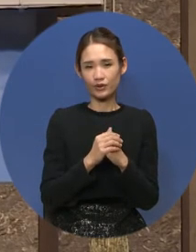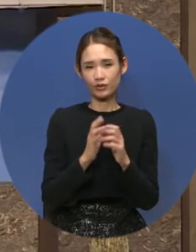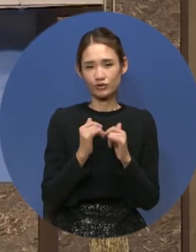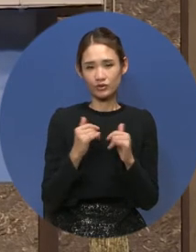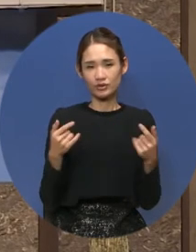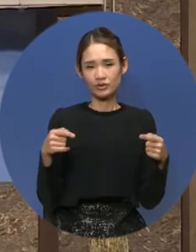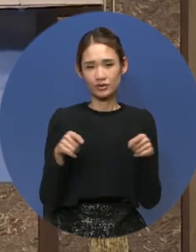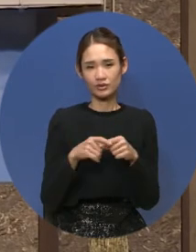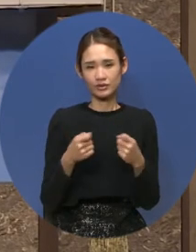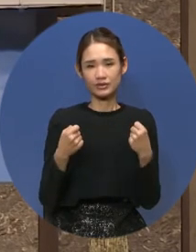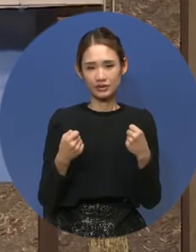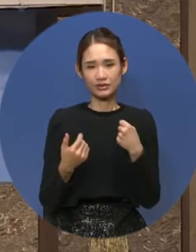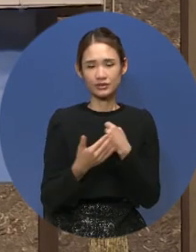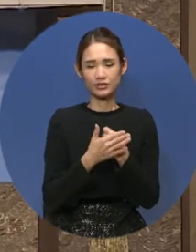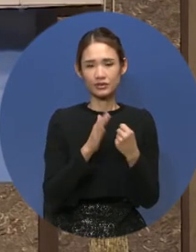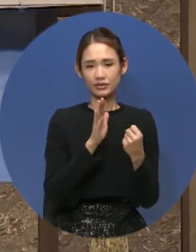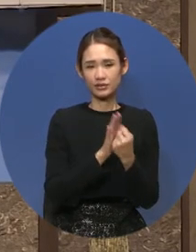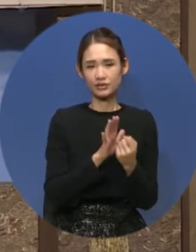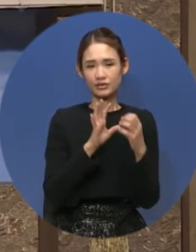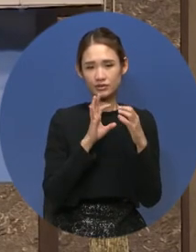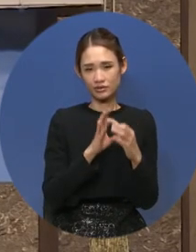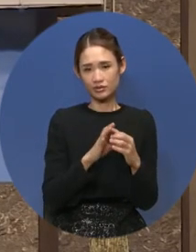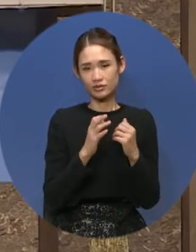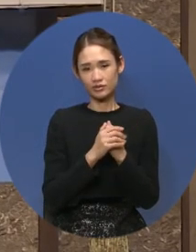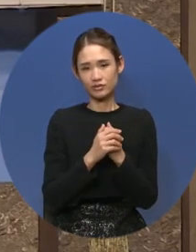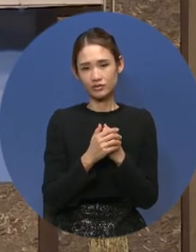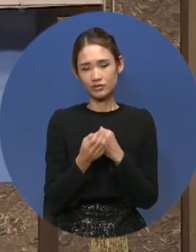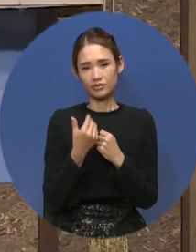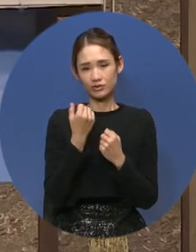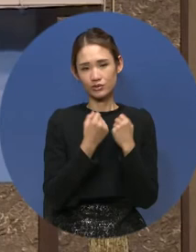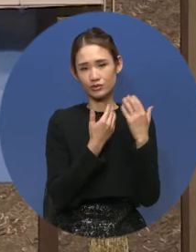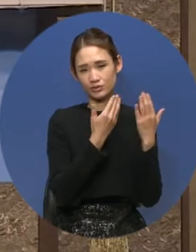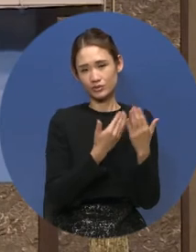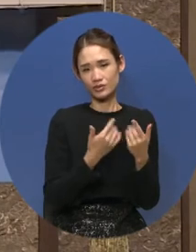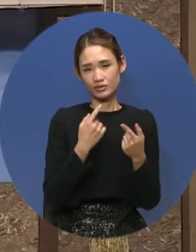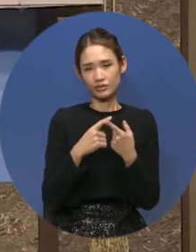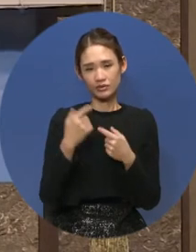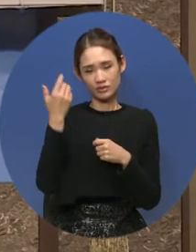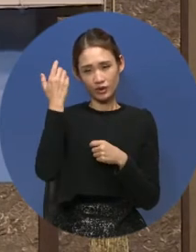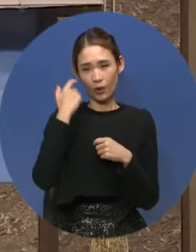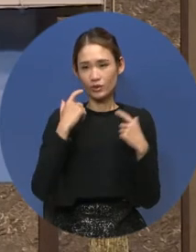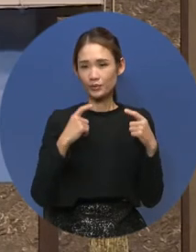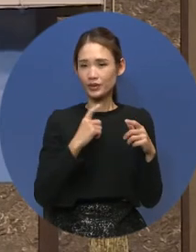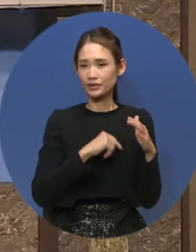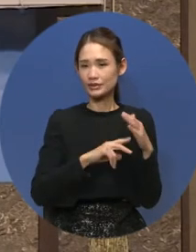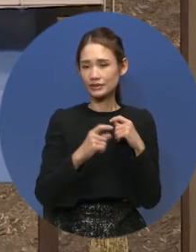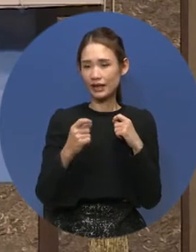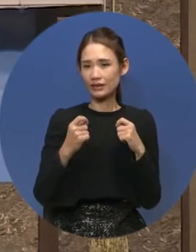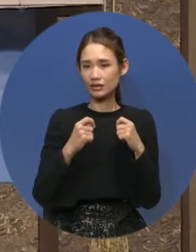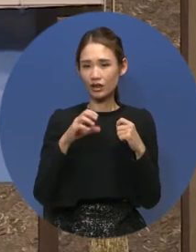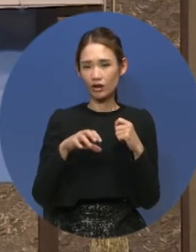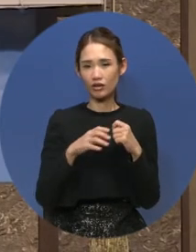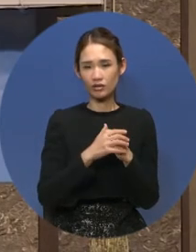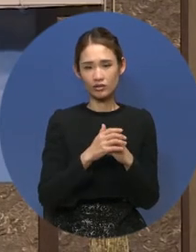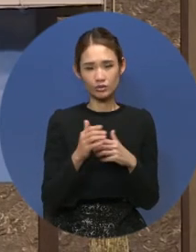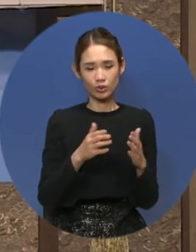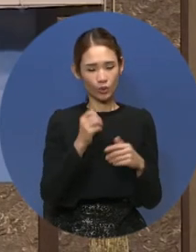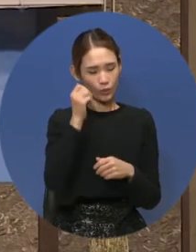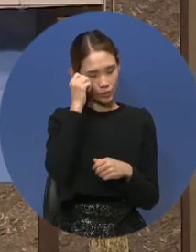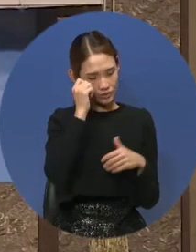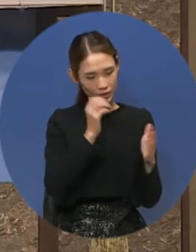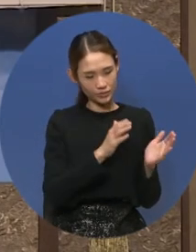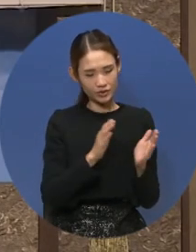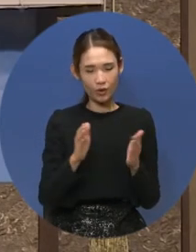구민들과 함께 협치를 해서 아까 말씀드렸던 영동포역 앞에 노점 정비, 네.